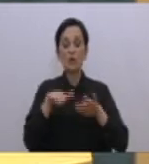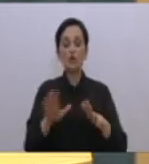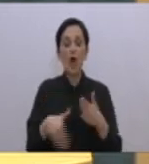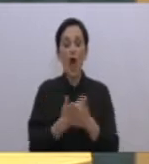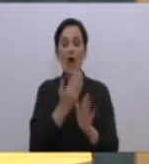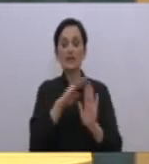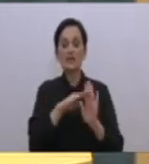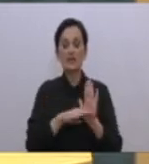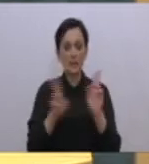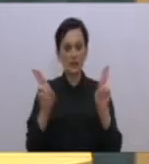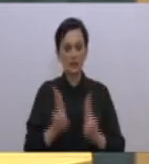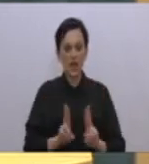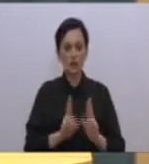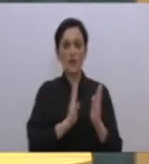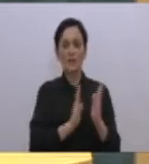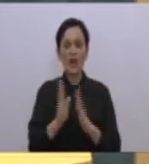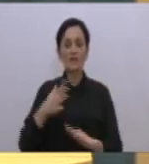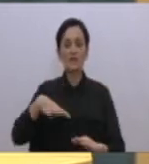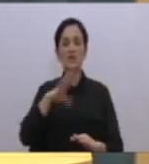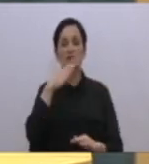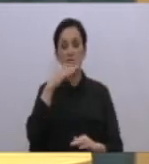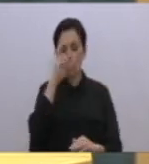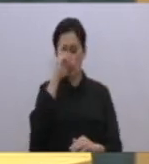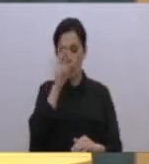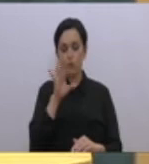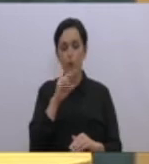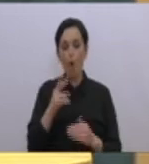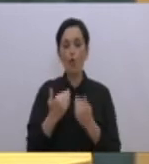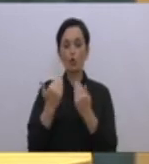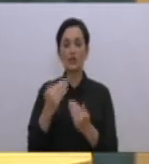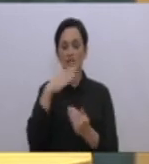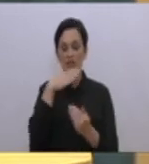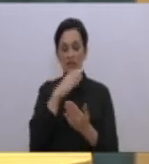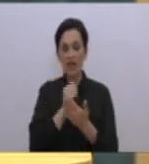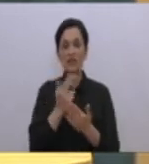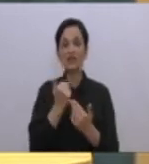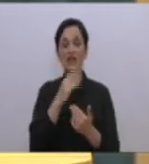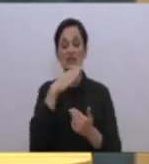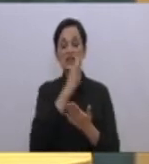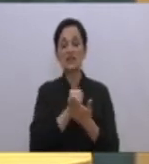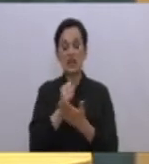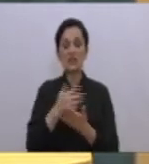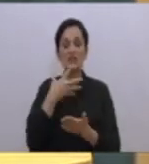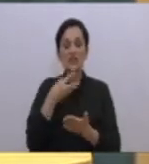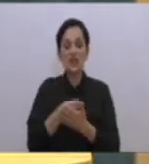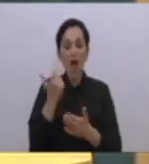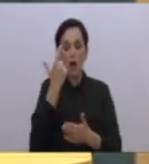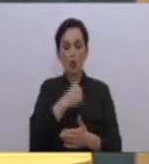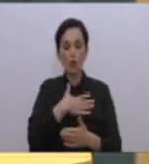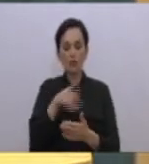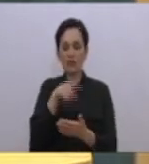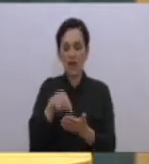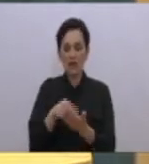სისტემას და სტანდარტებს, განსაზღვრა საქართველოს წყლის სახელმწიფო ფონდისთვის მიკუთვნებულ წყლებს და წყლის რესურსებისთვის საკუთრებასთან დაკავშირებულ